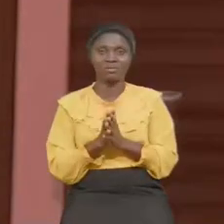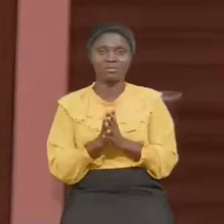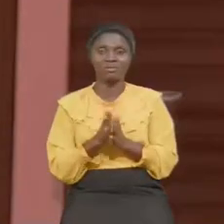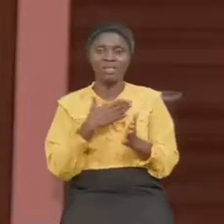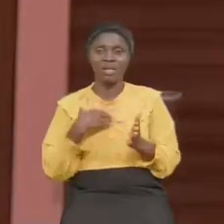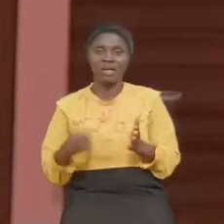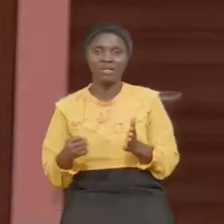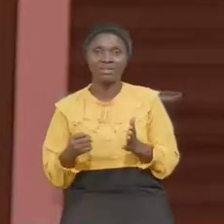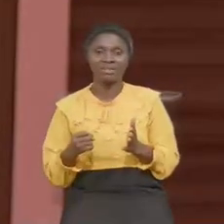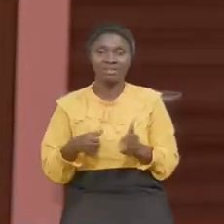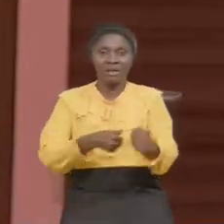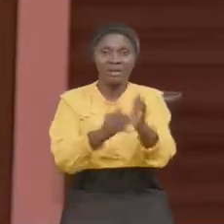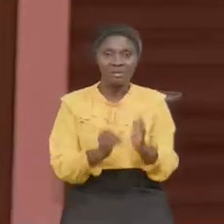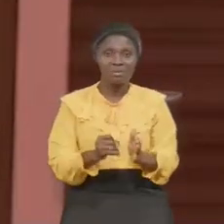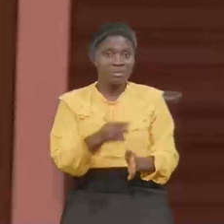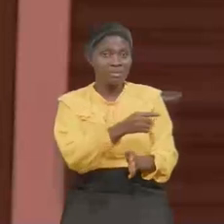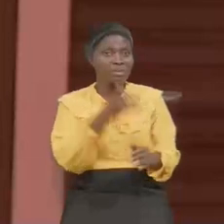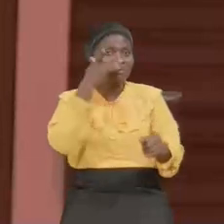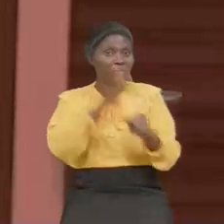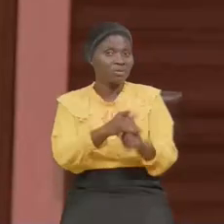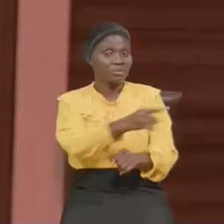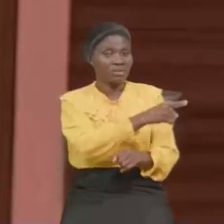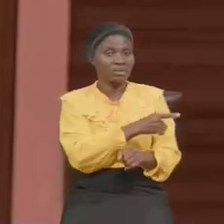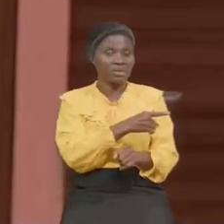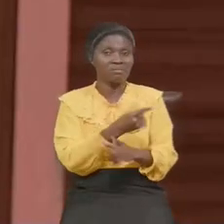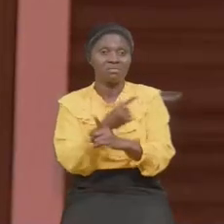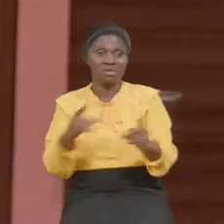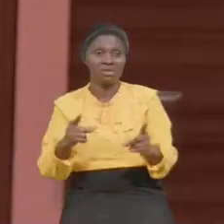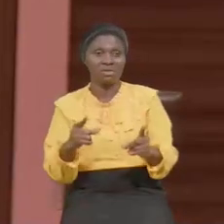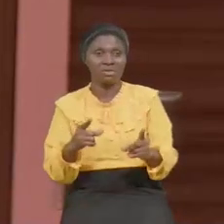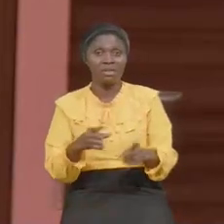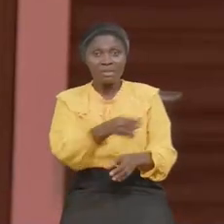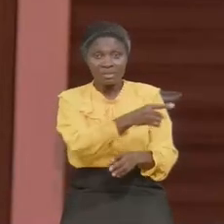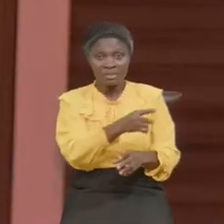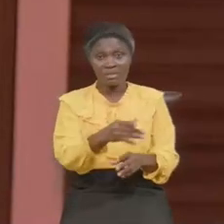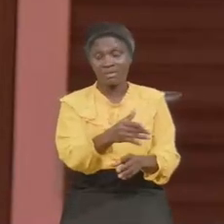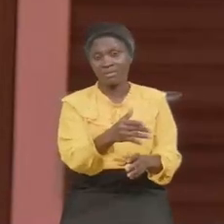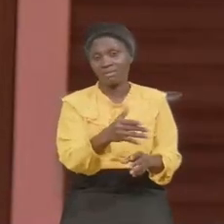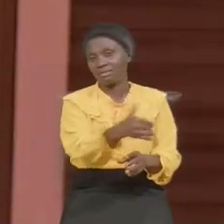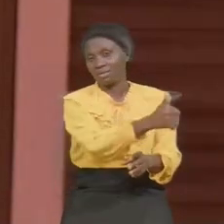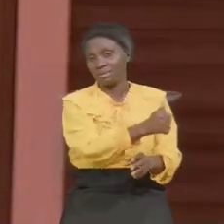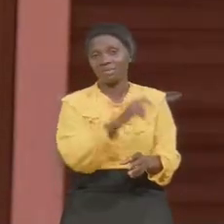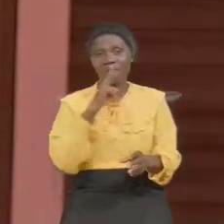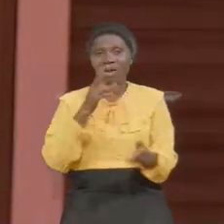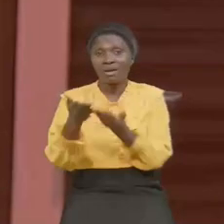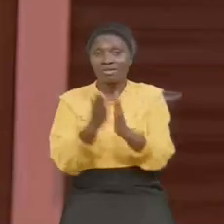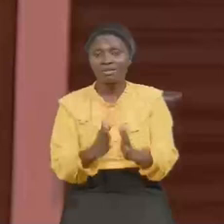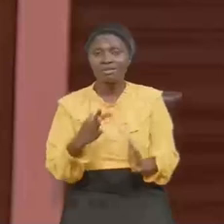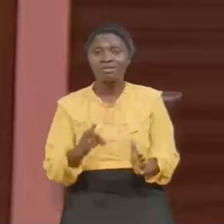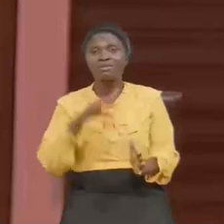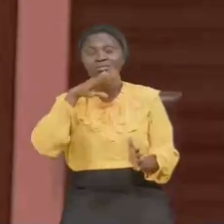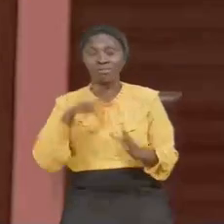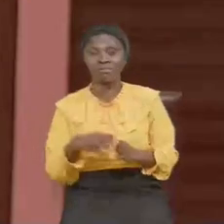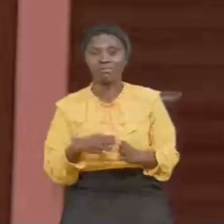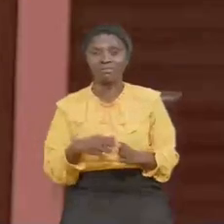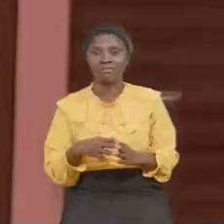apôtres, ils leur promettent la liberté quand ils sont eux-mêmes esclaves de la corruption. Ils promettent, oh, tu vas